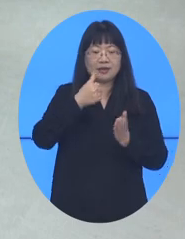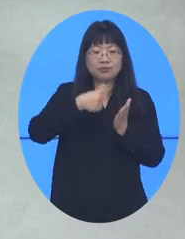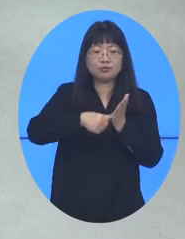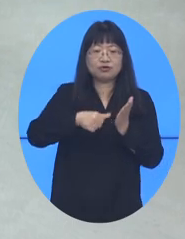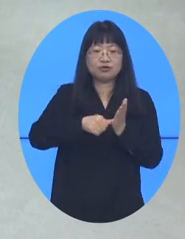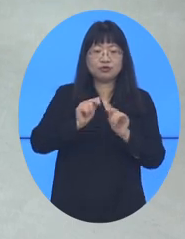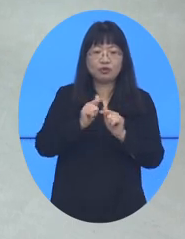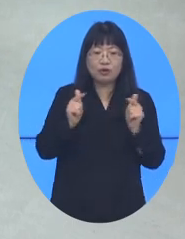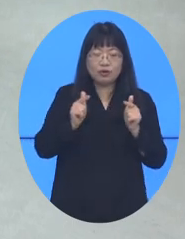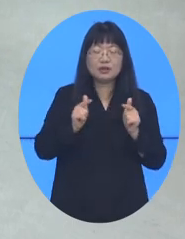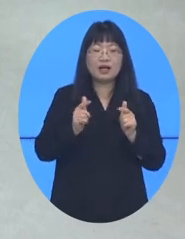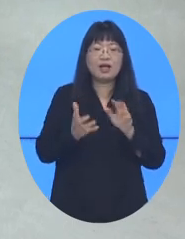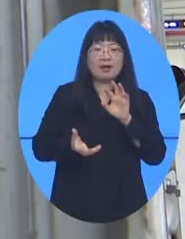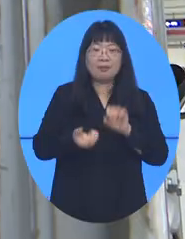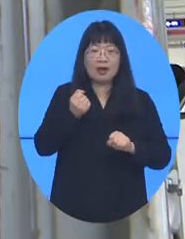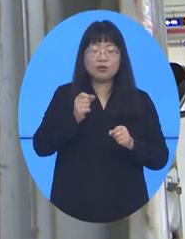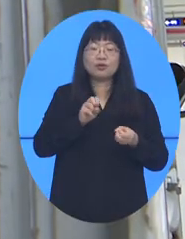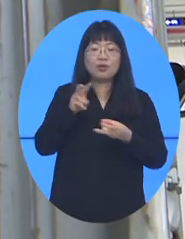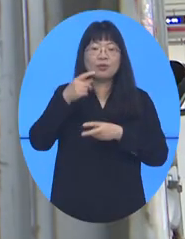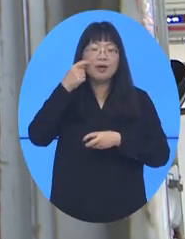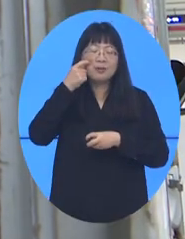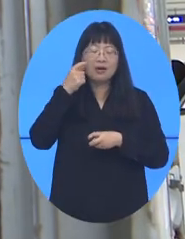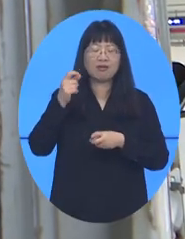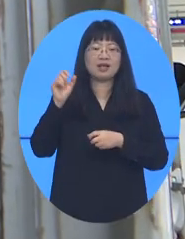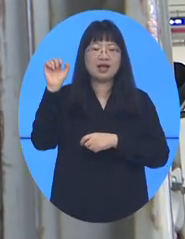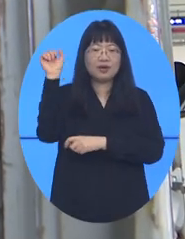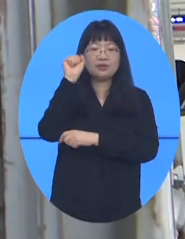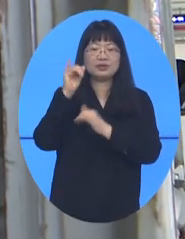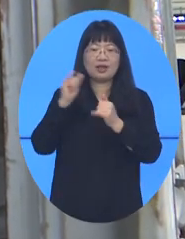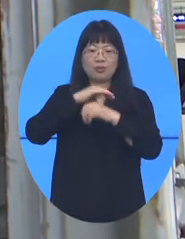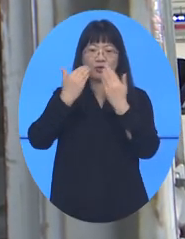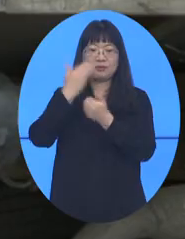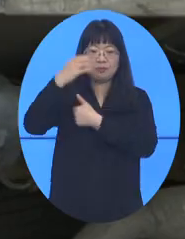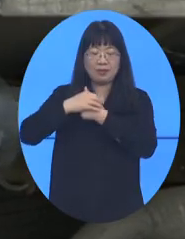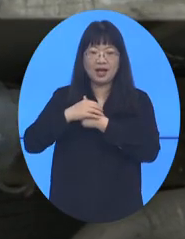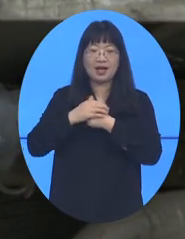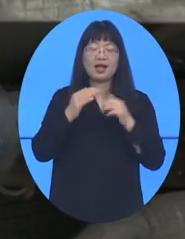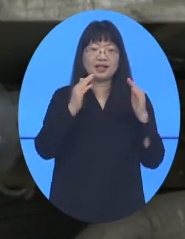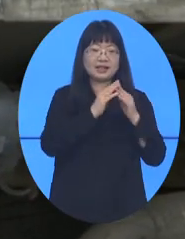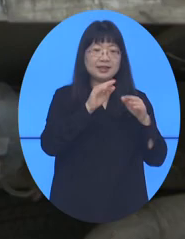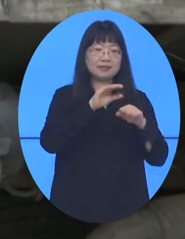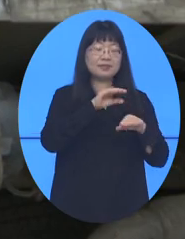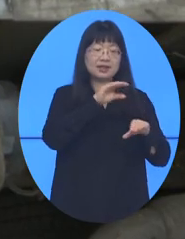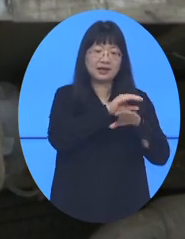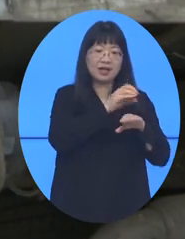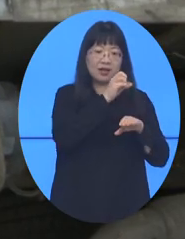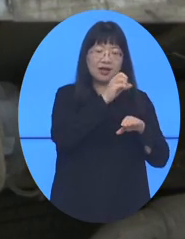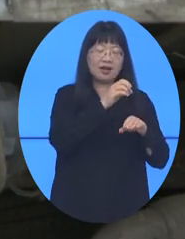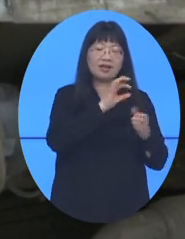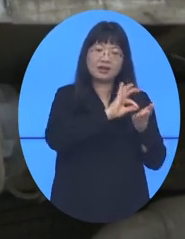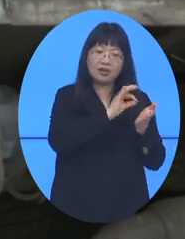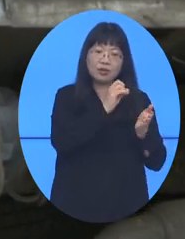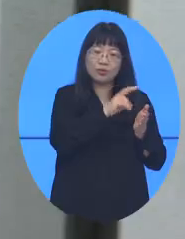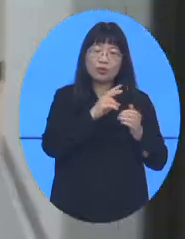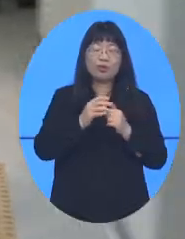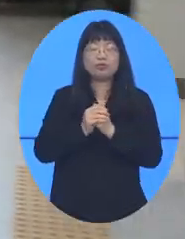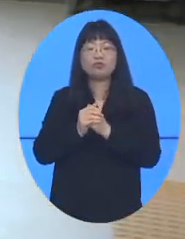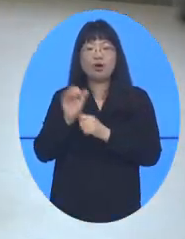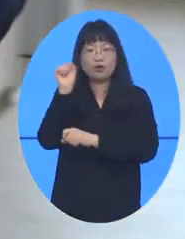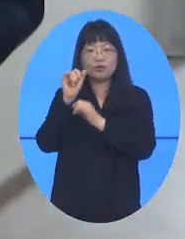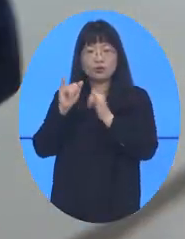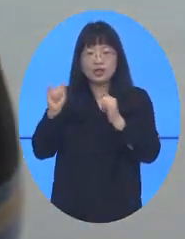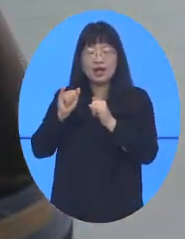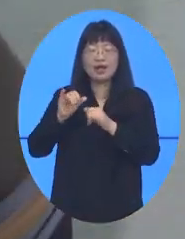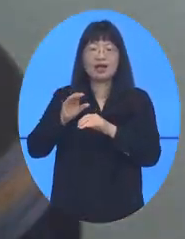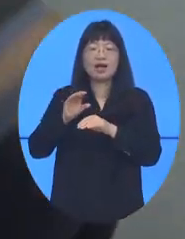못하면 배달기사가 다 변상해야 하는 상황. 집에 있는 차량이라도 써서 배달하거나 운전기사와 택배 차량을 함께 빌리는 용차를